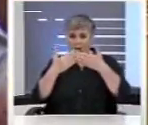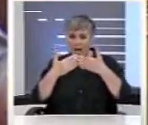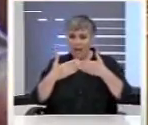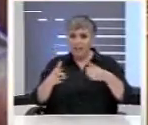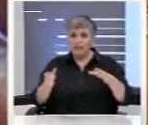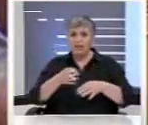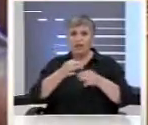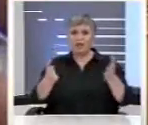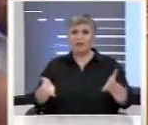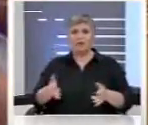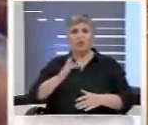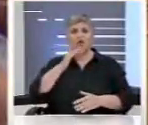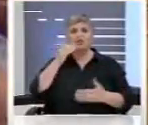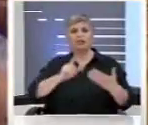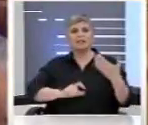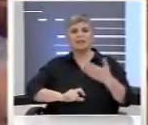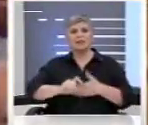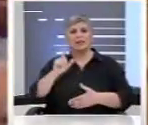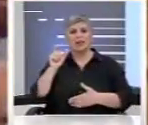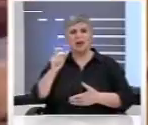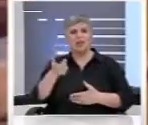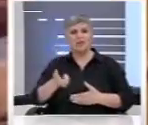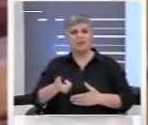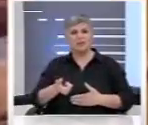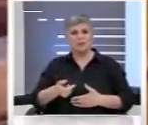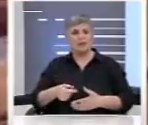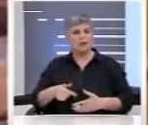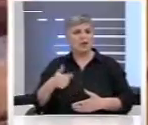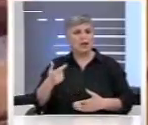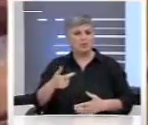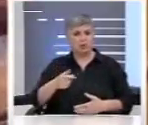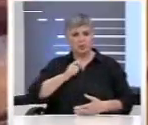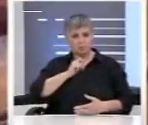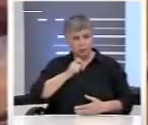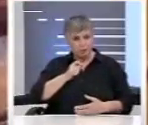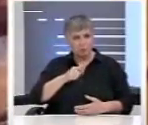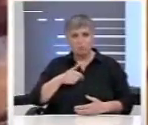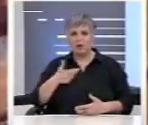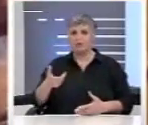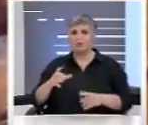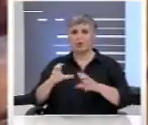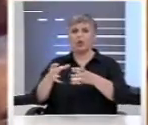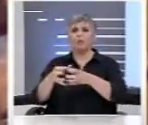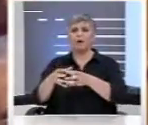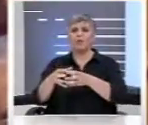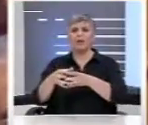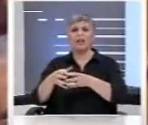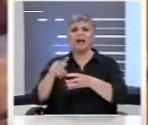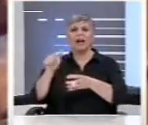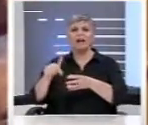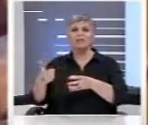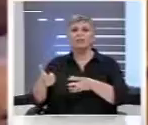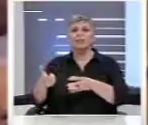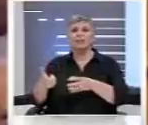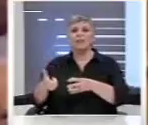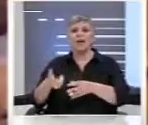Χρυσή Αυγή πέρα από πολιτικό κόμμα είναι η ίδια οι παραφιάδες της εγκληματική οργάνωση, κύριε Μητσοτάκη.